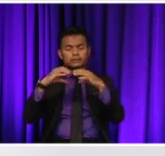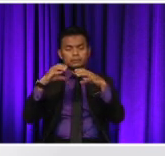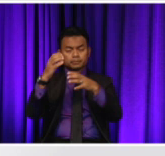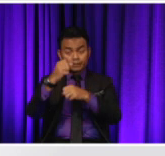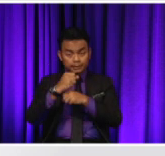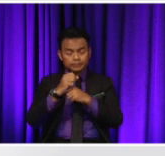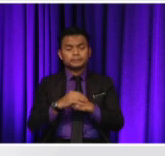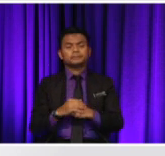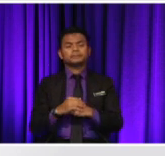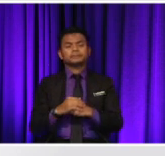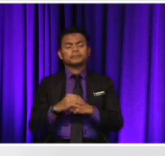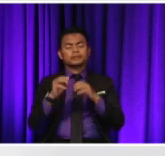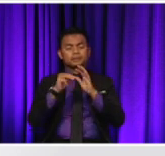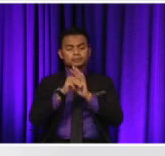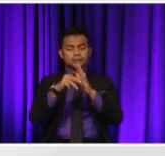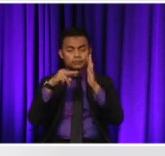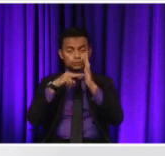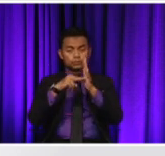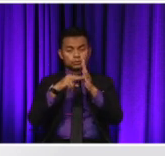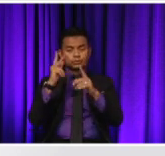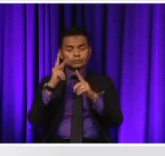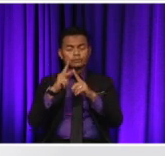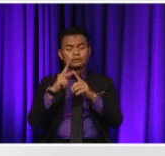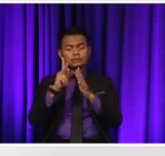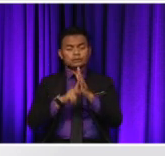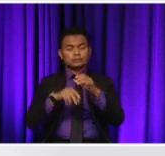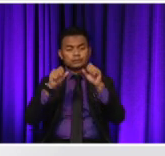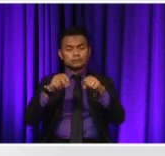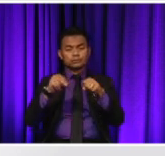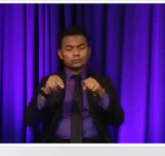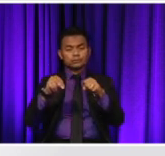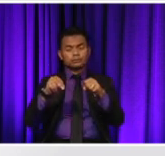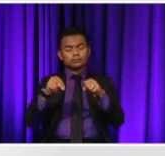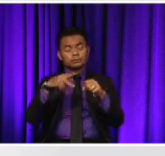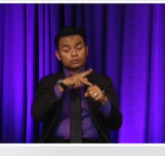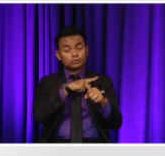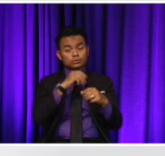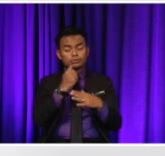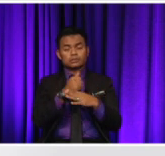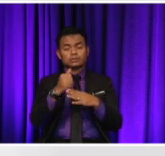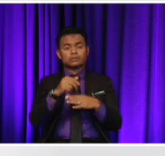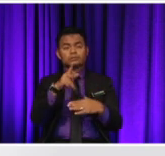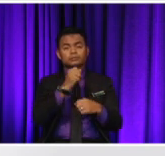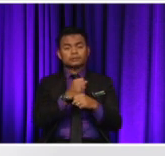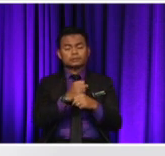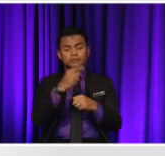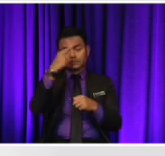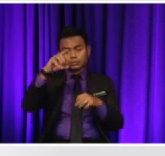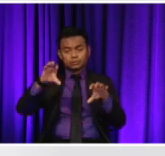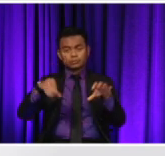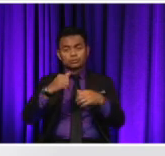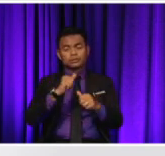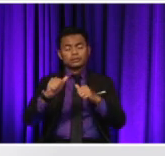merujuk kepada kemampuan seseorang pengurus atau pekerja untuk melakukan segala lgbt dengan cara yang terbaik